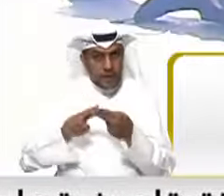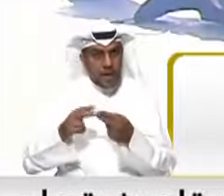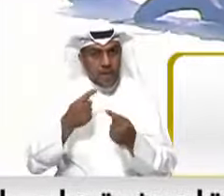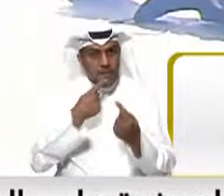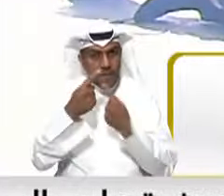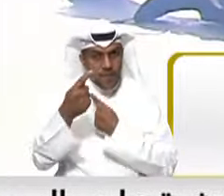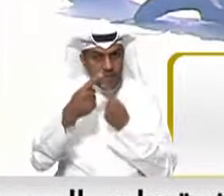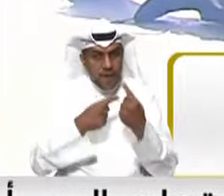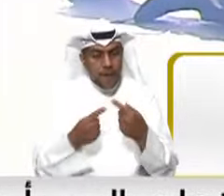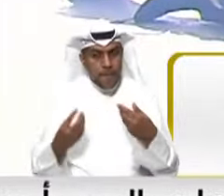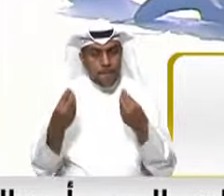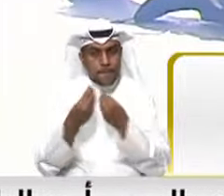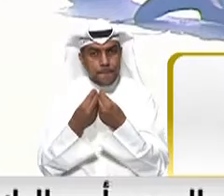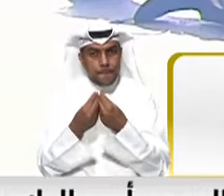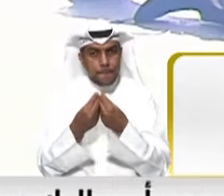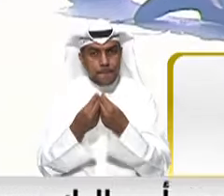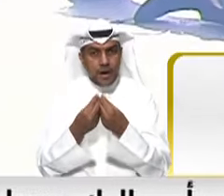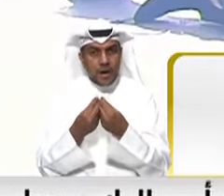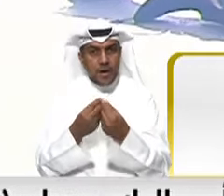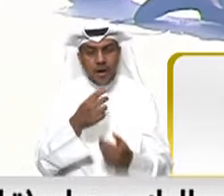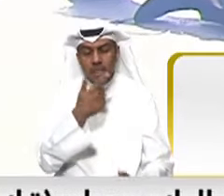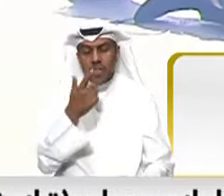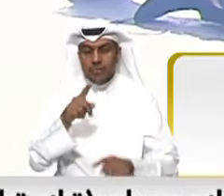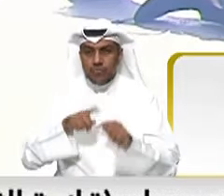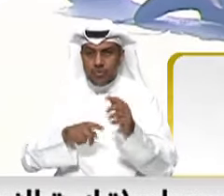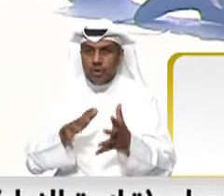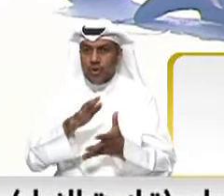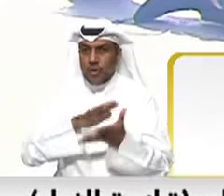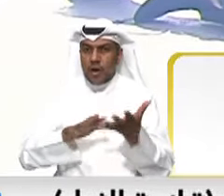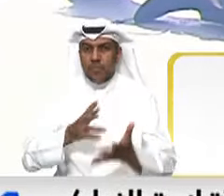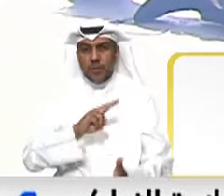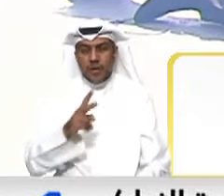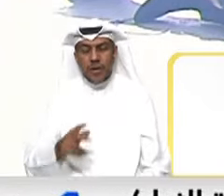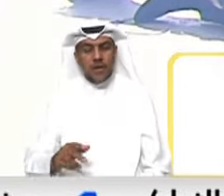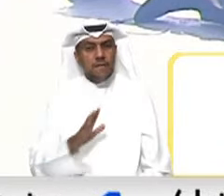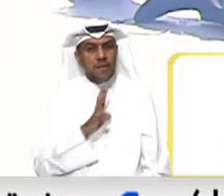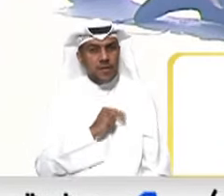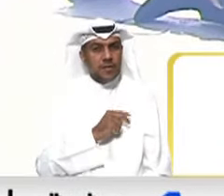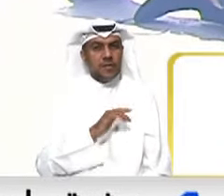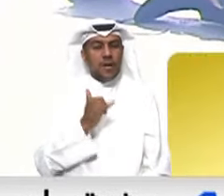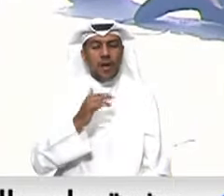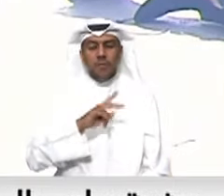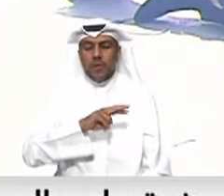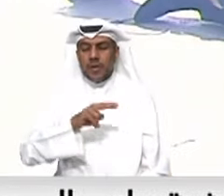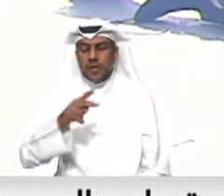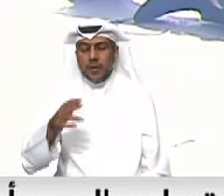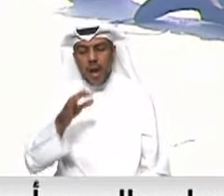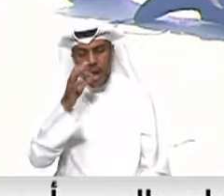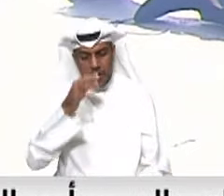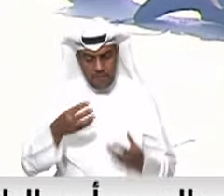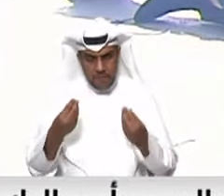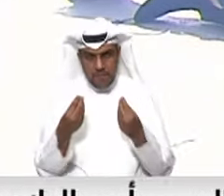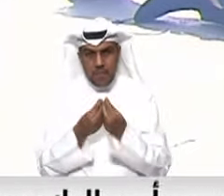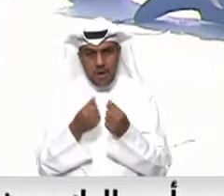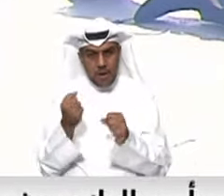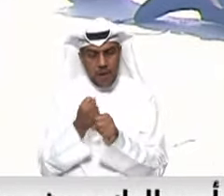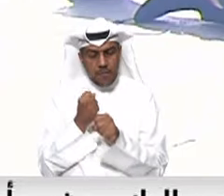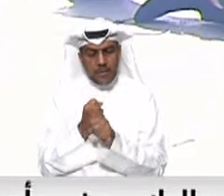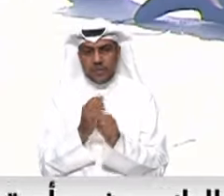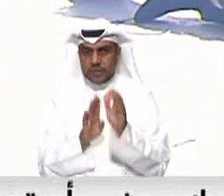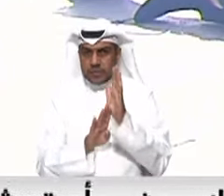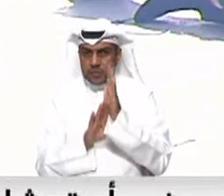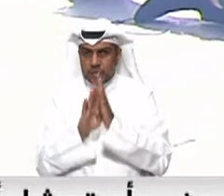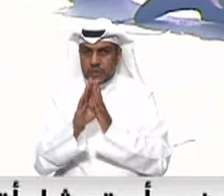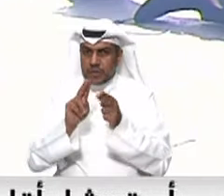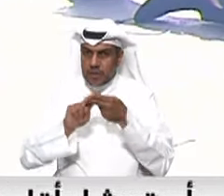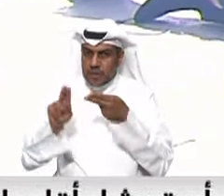والتسوية الدبلوماسية للنزاعات والخلافات في منطقة الشرق الأوسط في سبيل تحقيق التنمية والتعايش